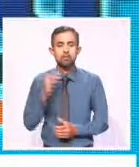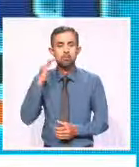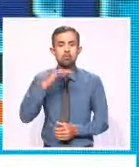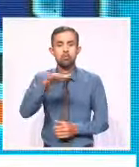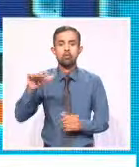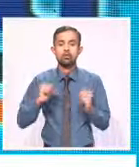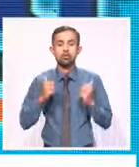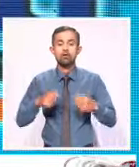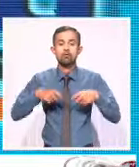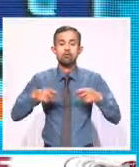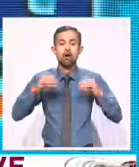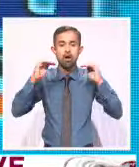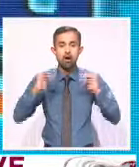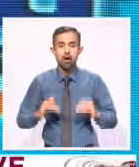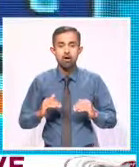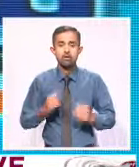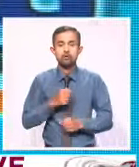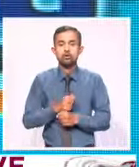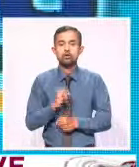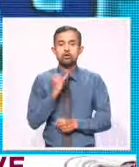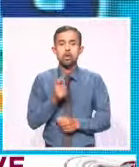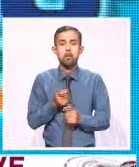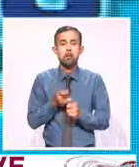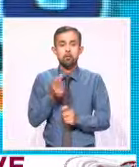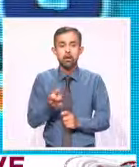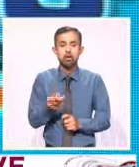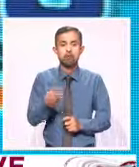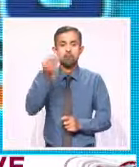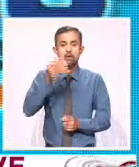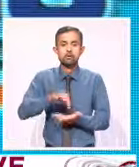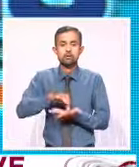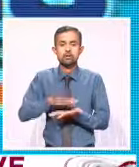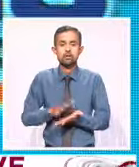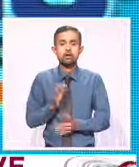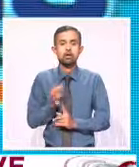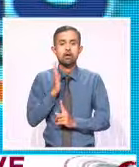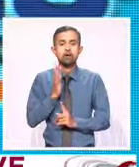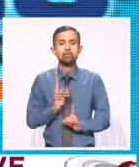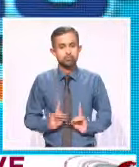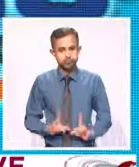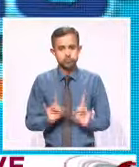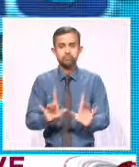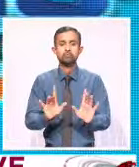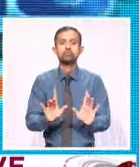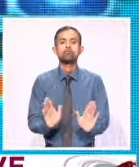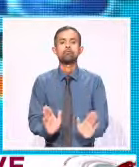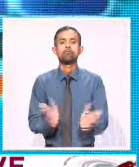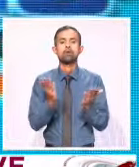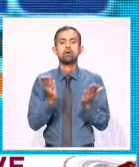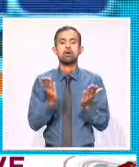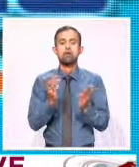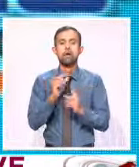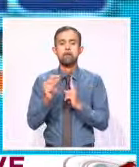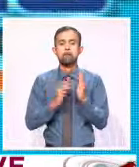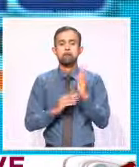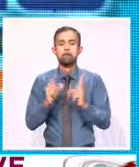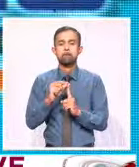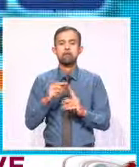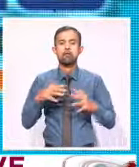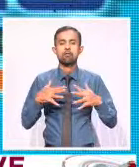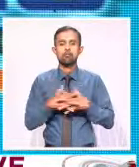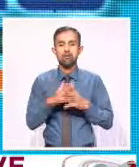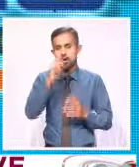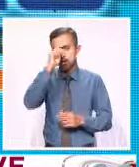ජනතාවගේ ජීවන බර අඩුකර රාජ්‍ය සේවක වැටුප් වැඩි කිරීමේ තීරණය ජනාධිපතිතුමා එලෙසින්ම ක්‍රියාත්මක කරන බව පාර්ලිමේන්තු මන්ත්‍රී